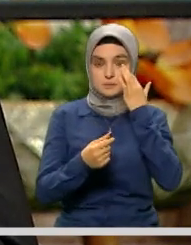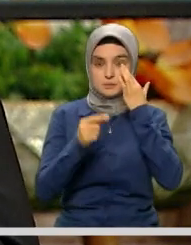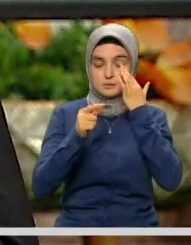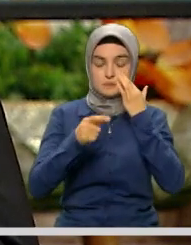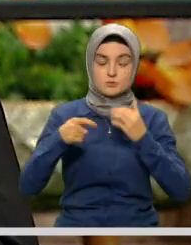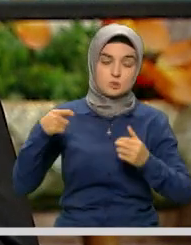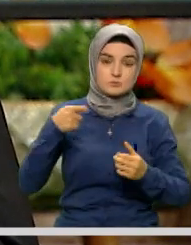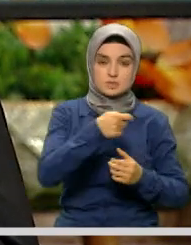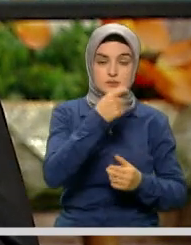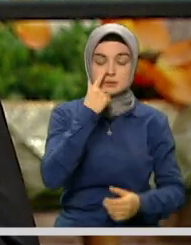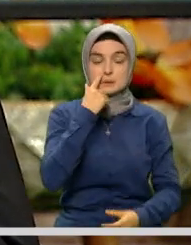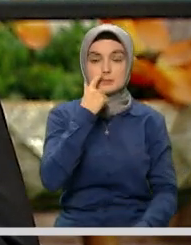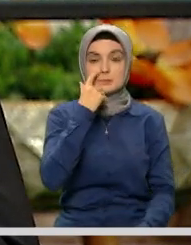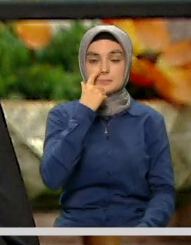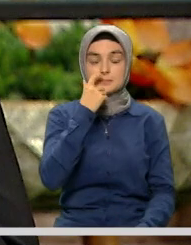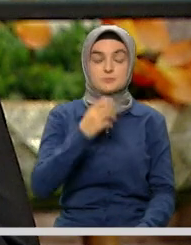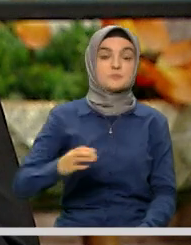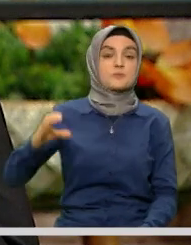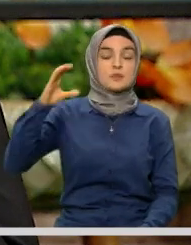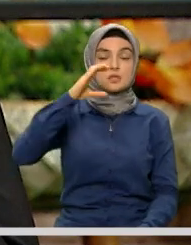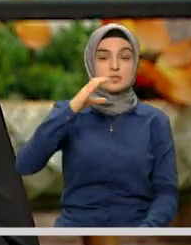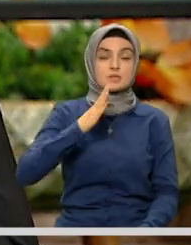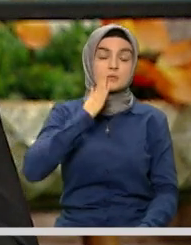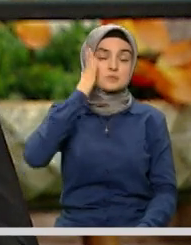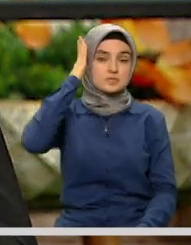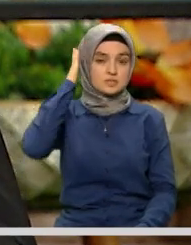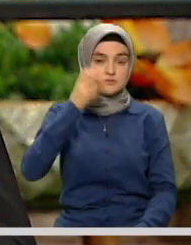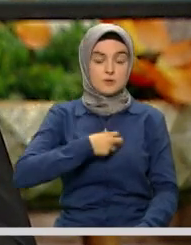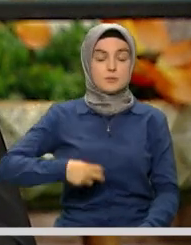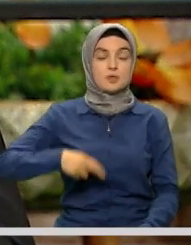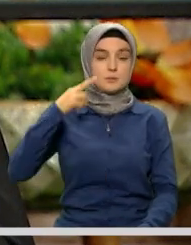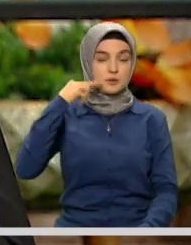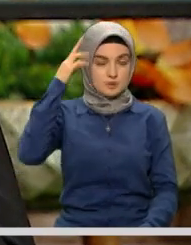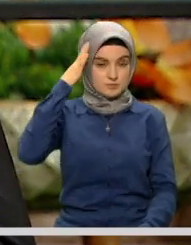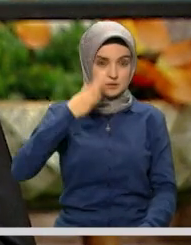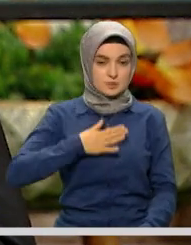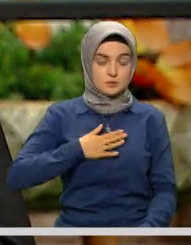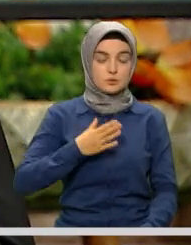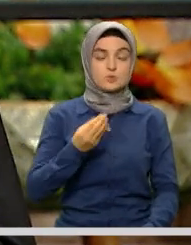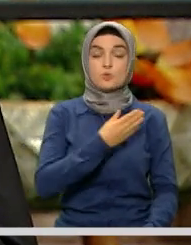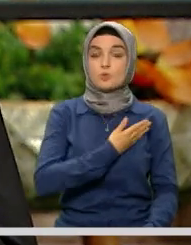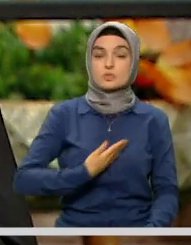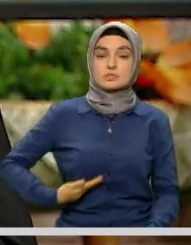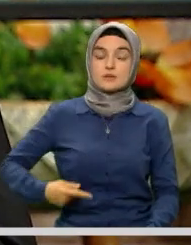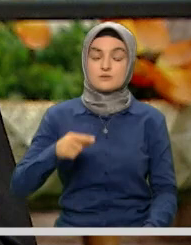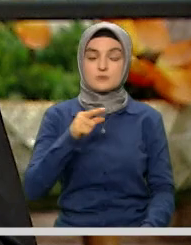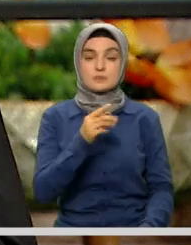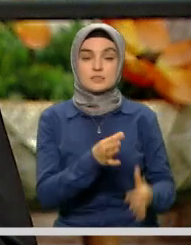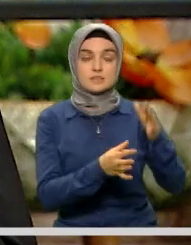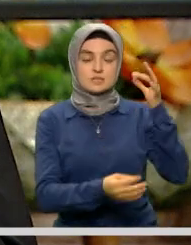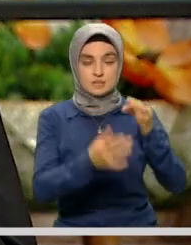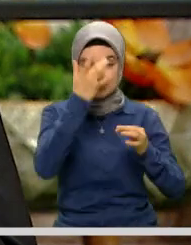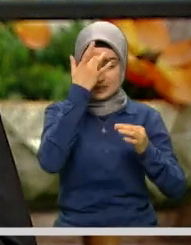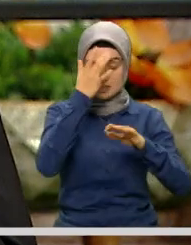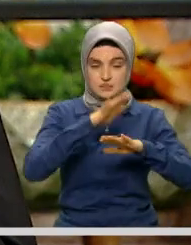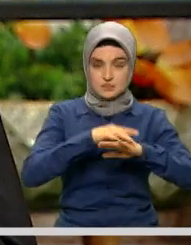mızrakla İslam'ın diyor en şerefli, peygamberin en sevdiği insanı şehit ettim. Bununla diyor